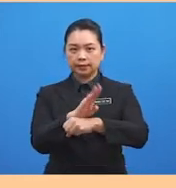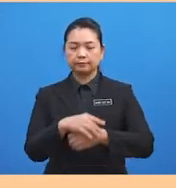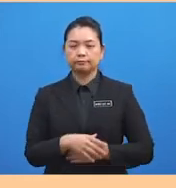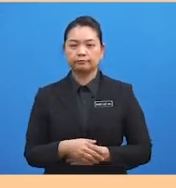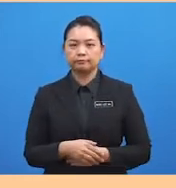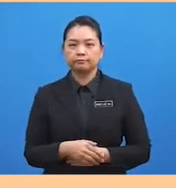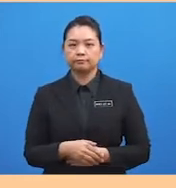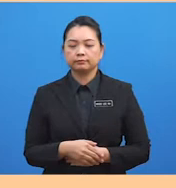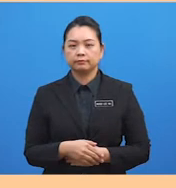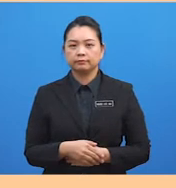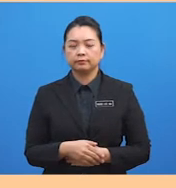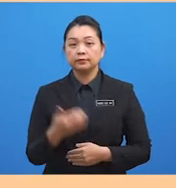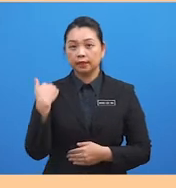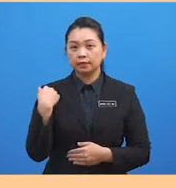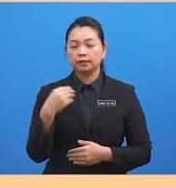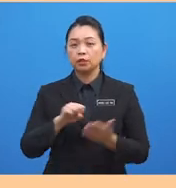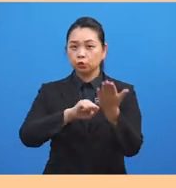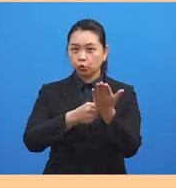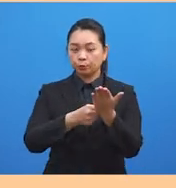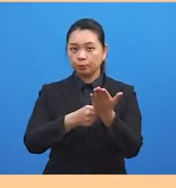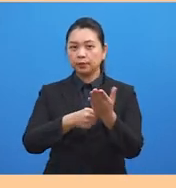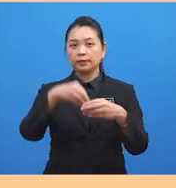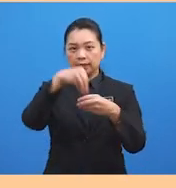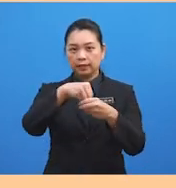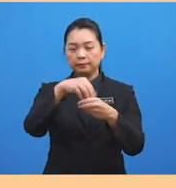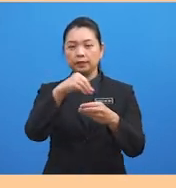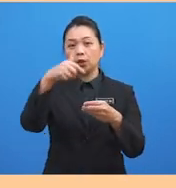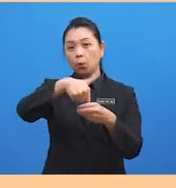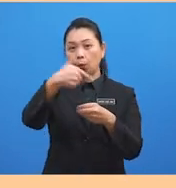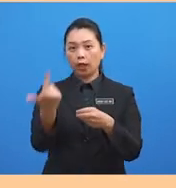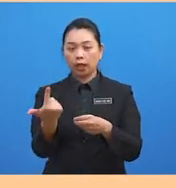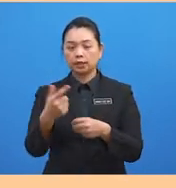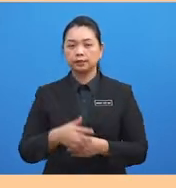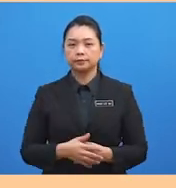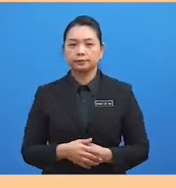iaitu sumber pembiayaan dalaman dan luaran.